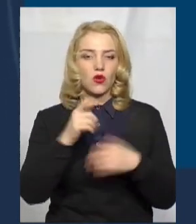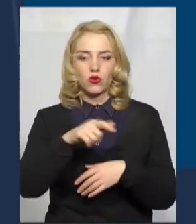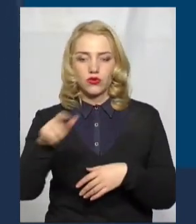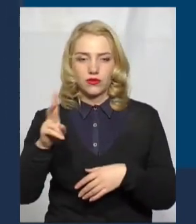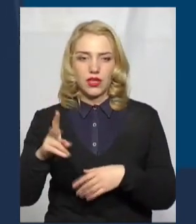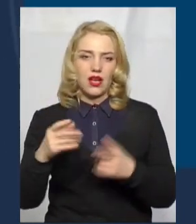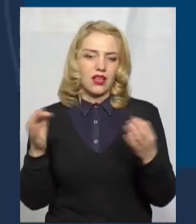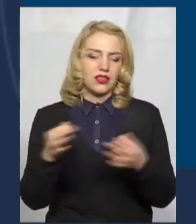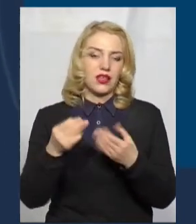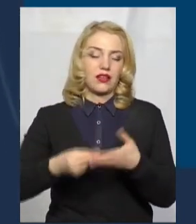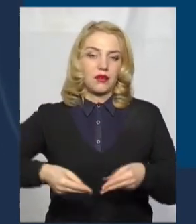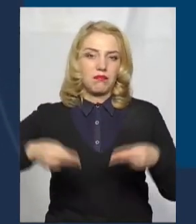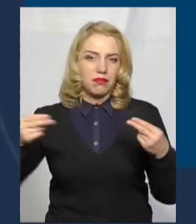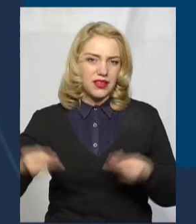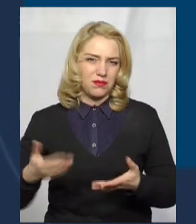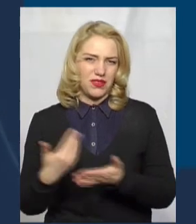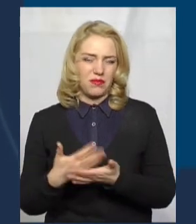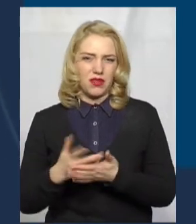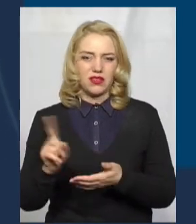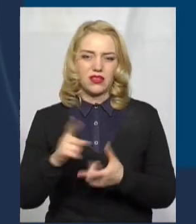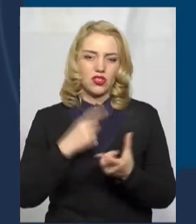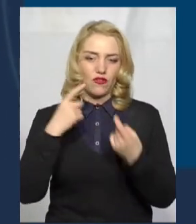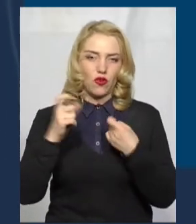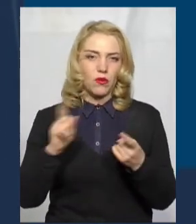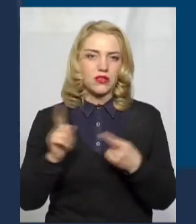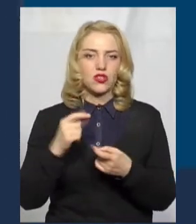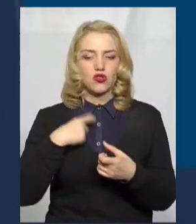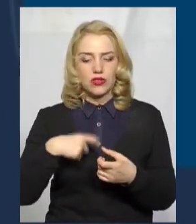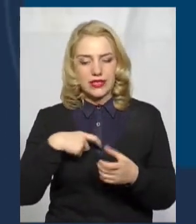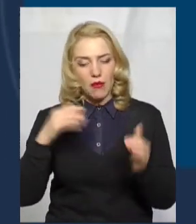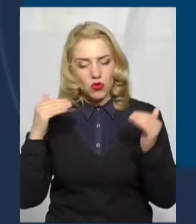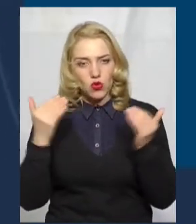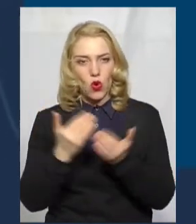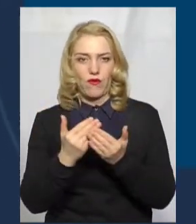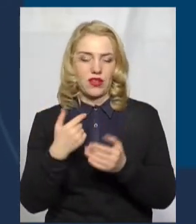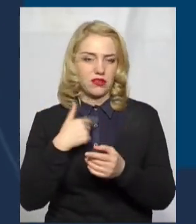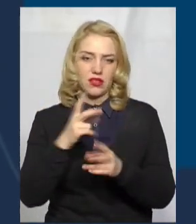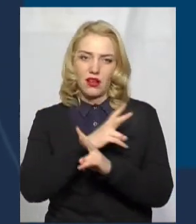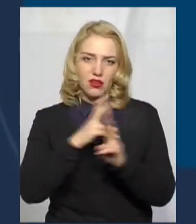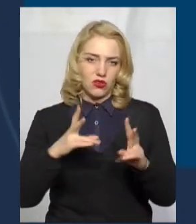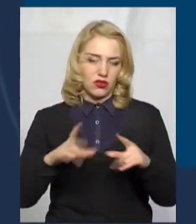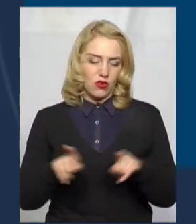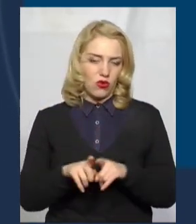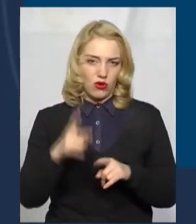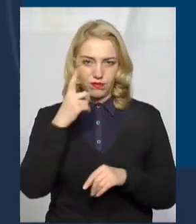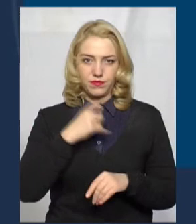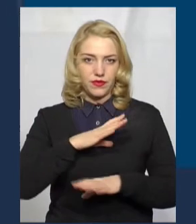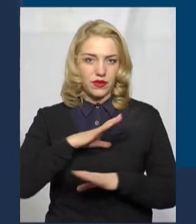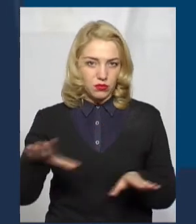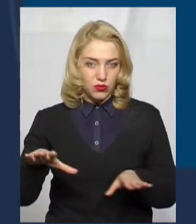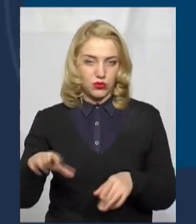підписів такого, інформація, що ми там повинні самоізолюватись. Нас взагалі ніхто нічого такого нам не казав.